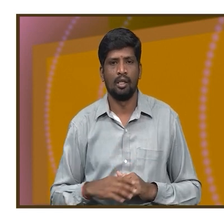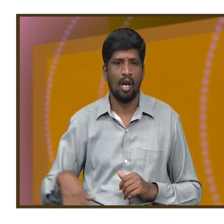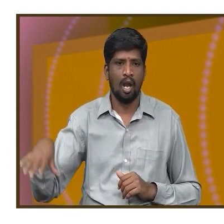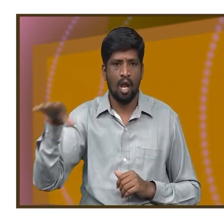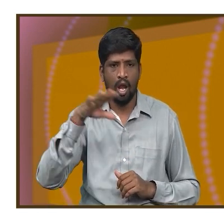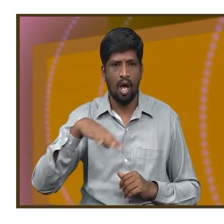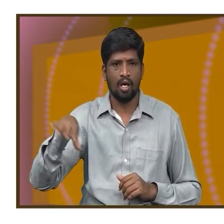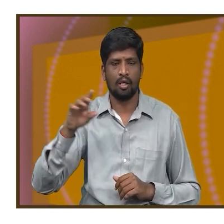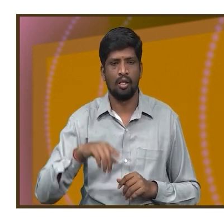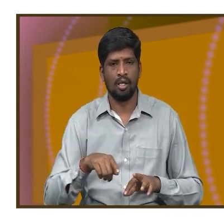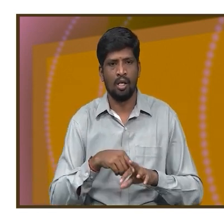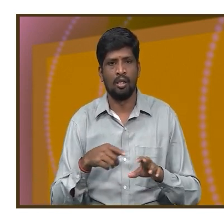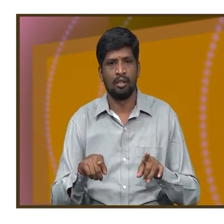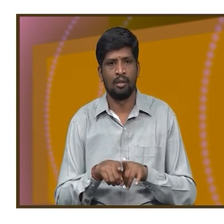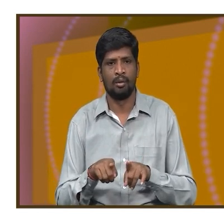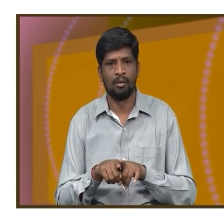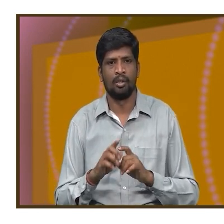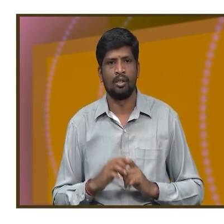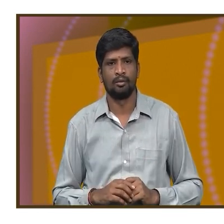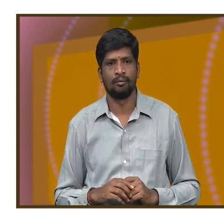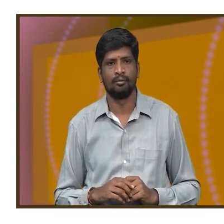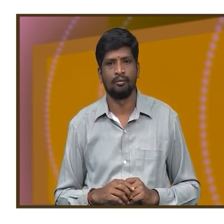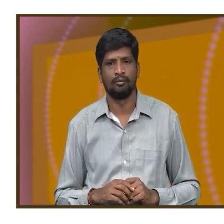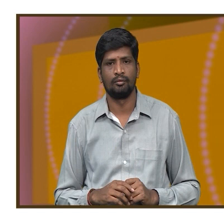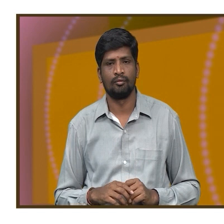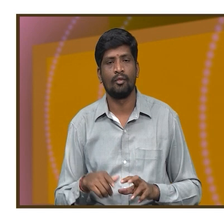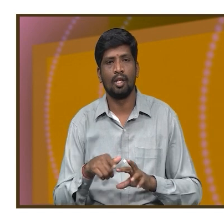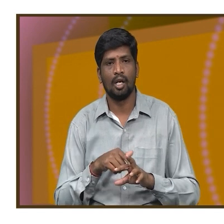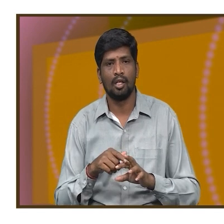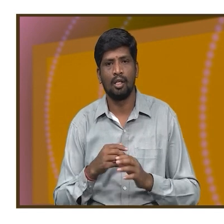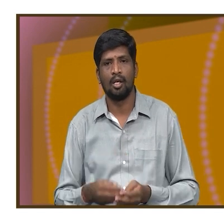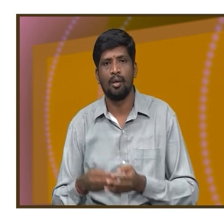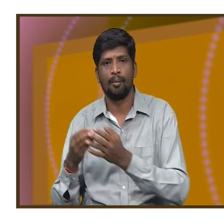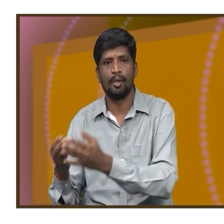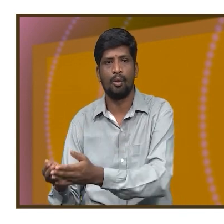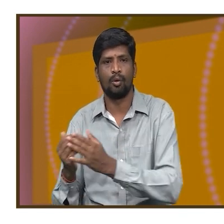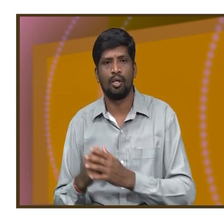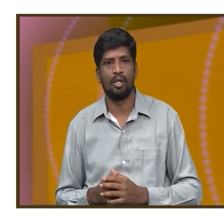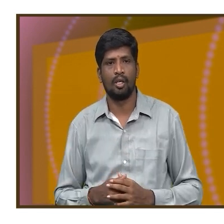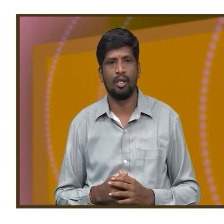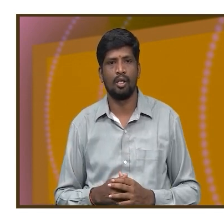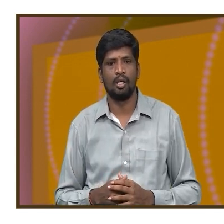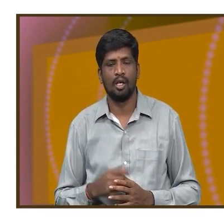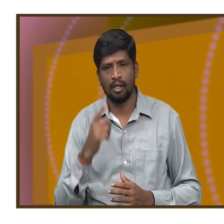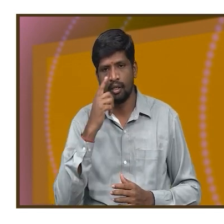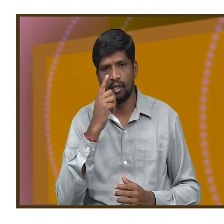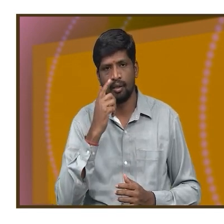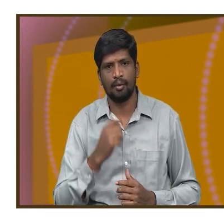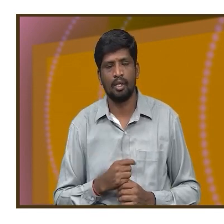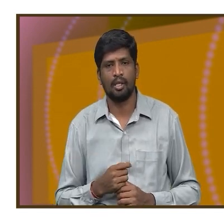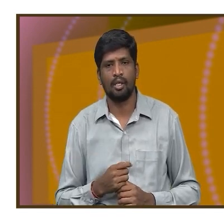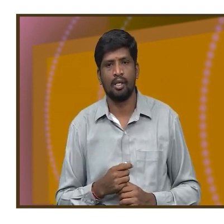கால்களுக்கும் அந்த காலணி பொருந்துகிறது. ஆக காலணியை பெற்றுக்கொண்ட அந்த சிறுமி, அந்த